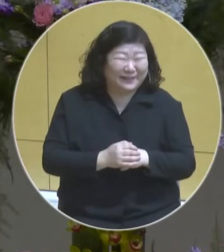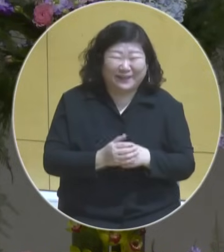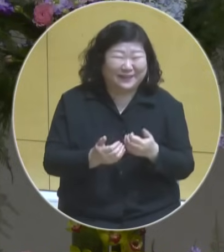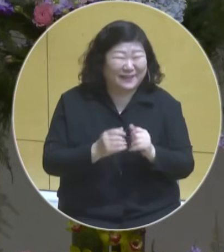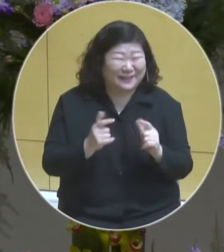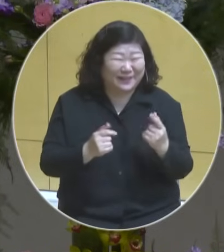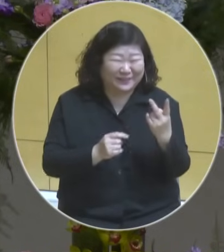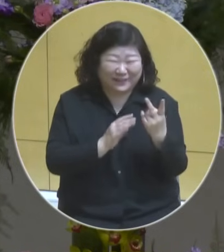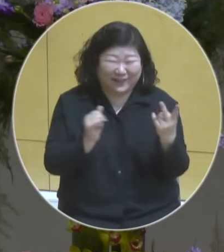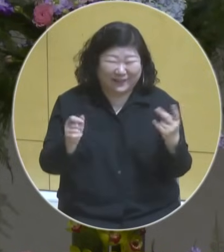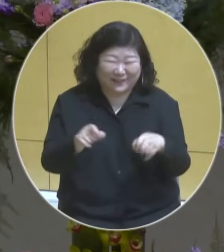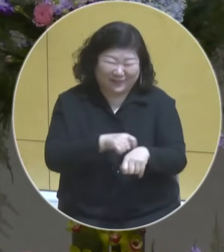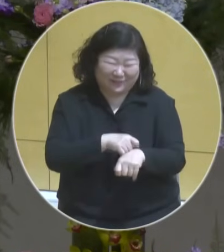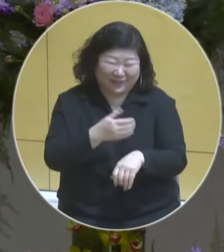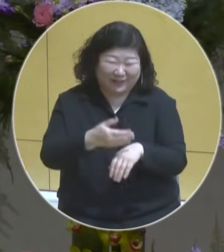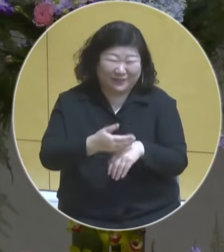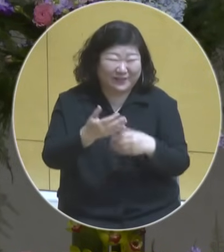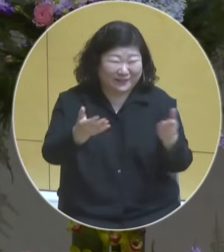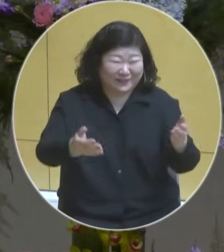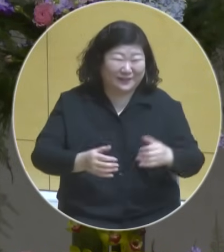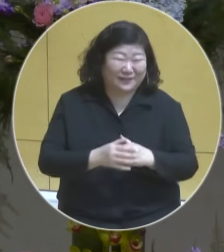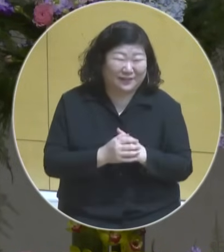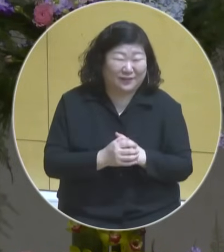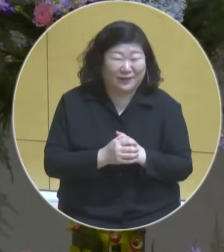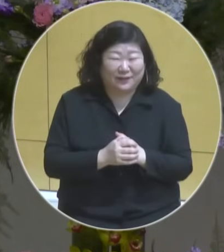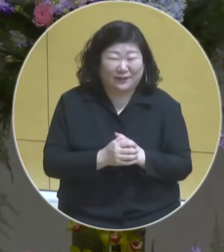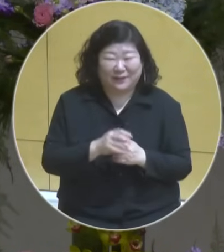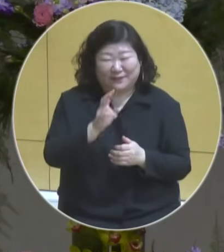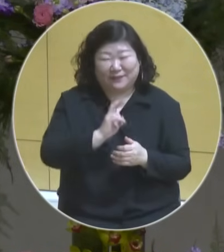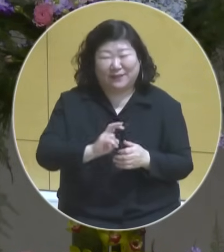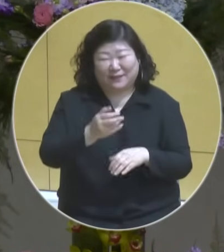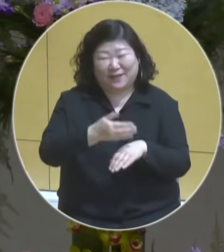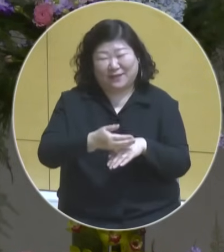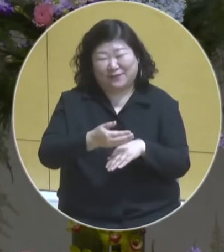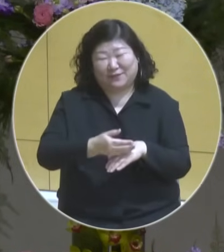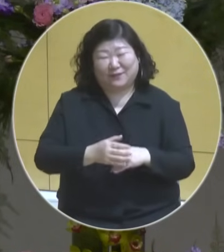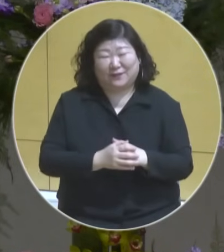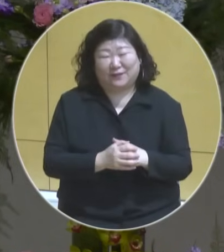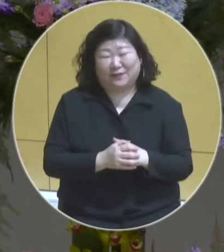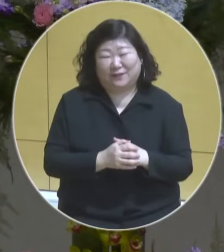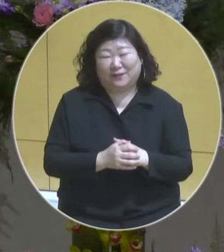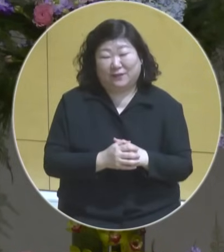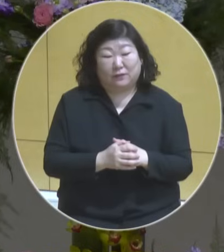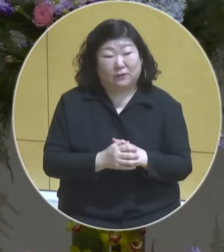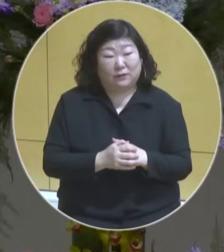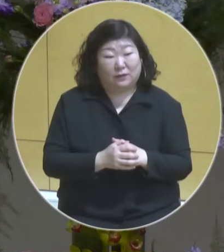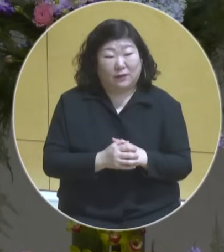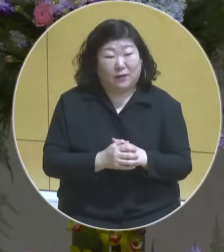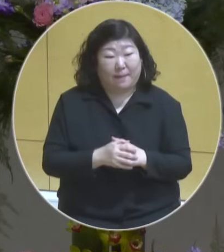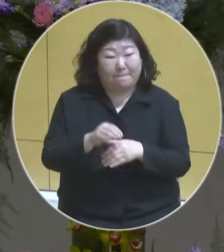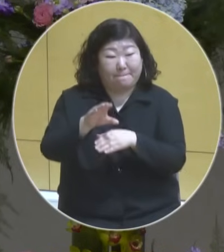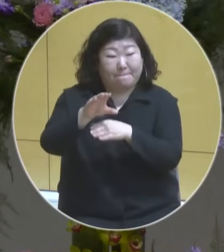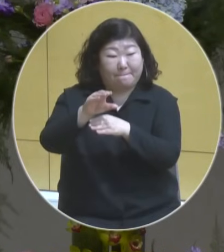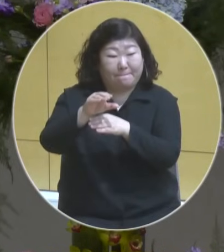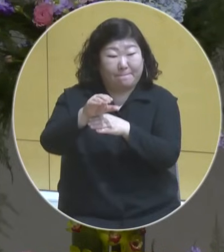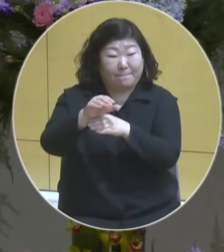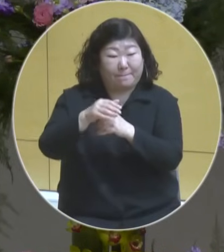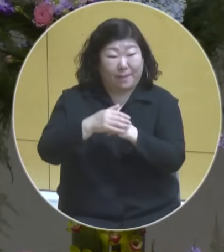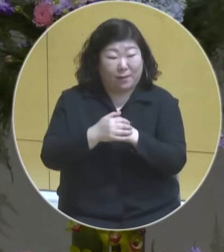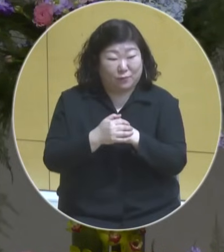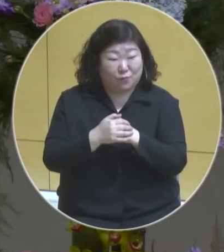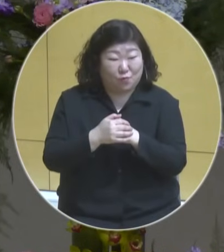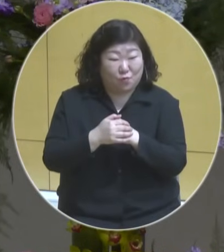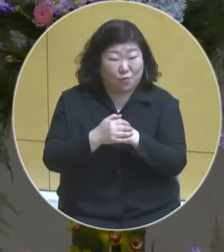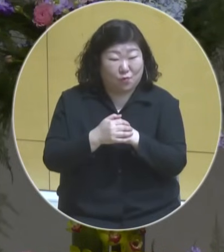두 분께 특별히 감사를 드립니다 찬양 감사합니다 예 예 우리 방송실에서 지혜롭게 하셔서